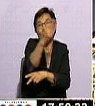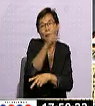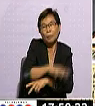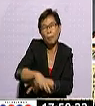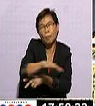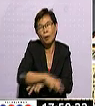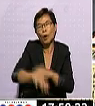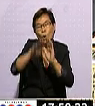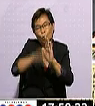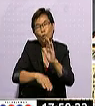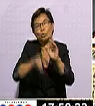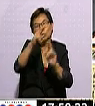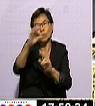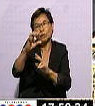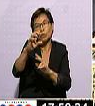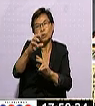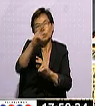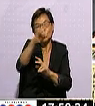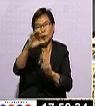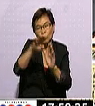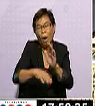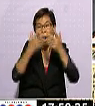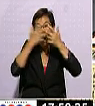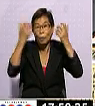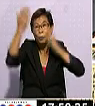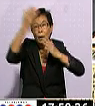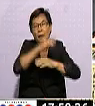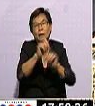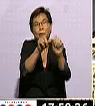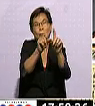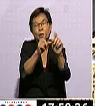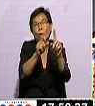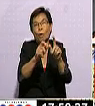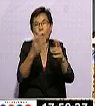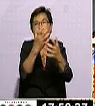Dianggarkan terdapat kurang daripada 200 harimau melaya dan 11,000